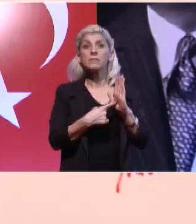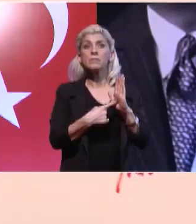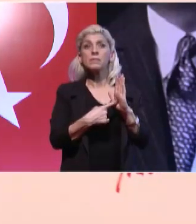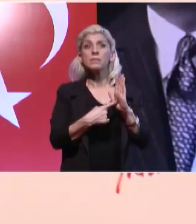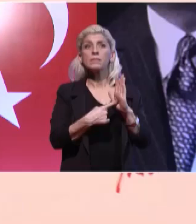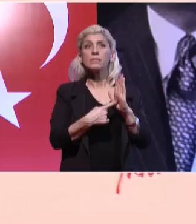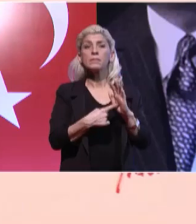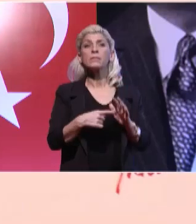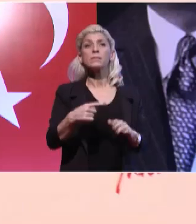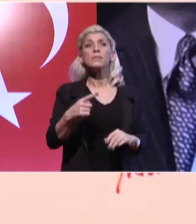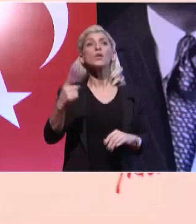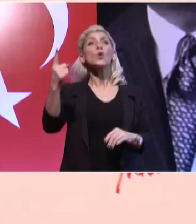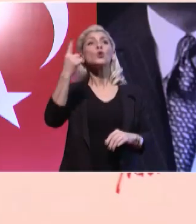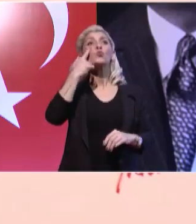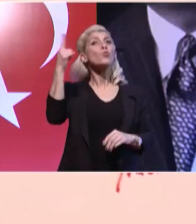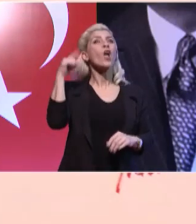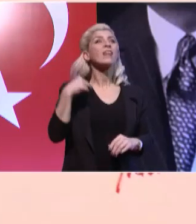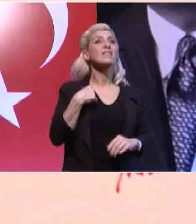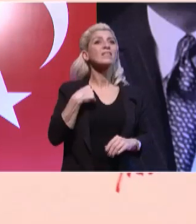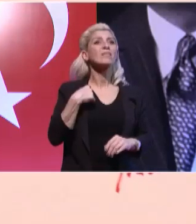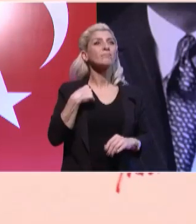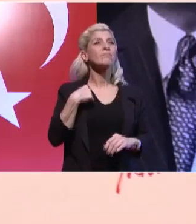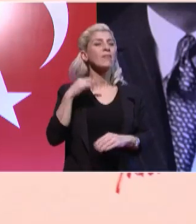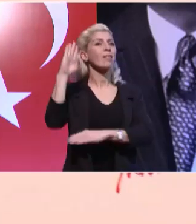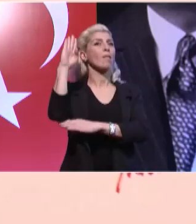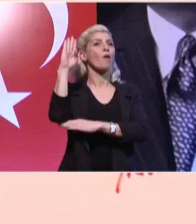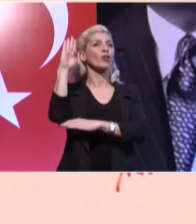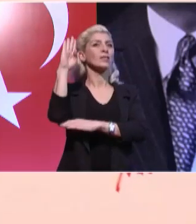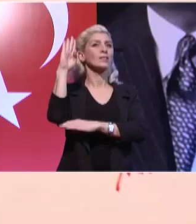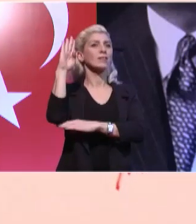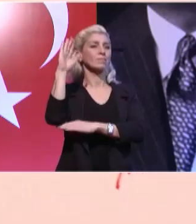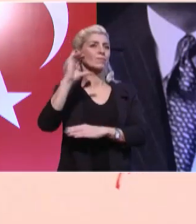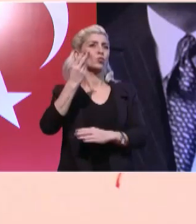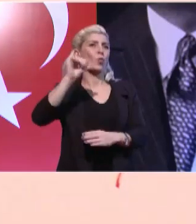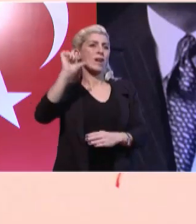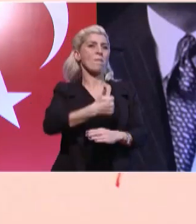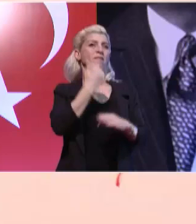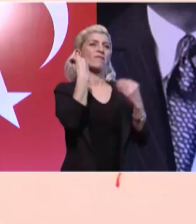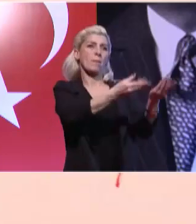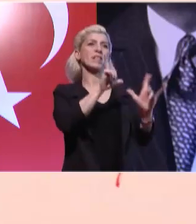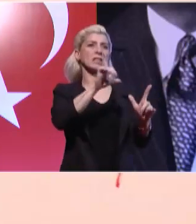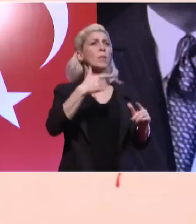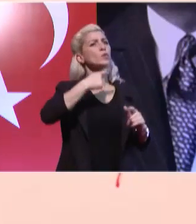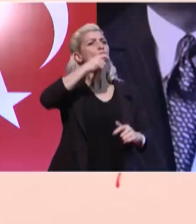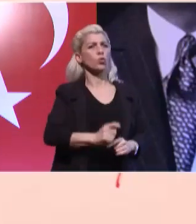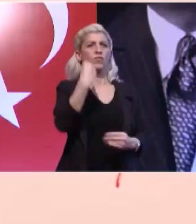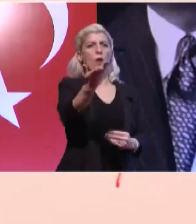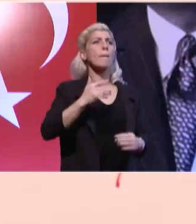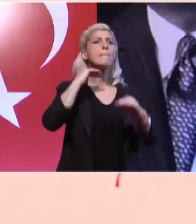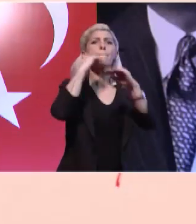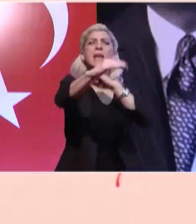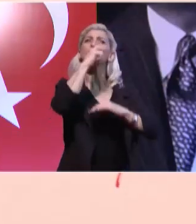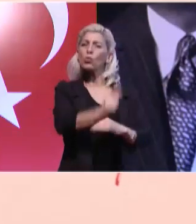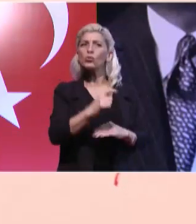Cumhuriyetimizi demokrasiyle taçlandırmak. Bunu yapacağız. Bu bizim sözümüzdür. Bu millete sözümüzdür.